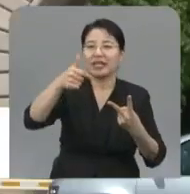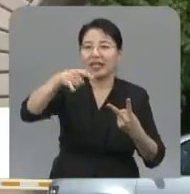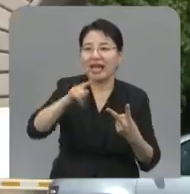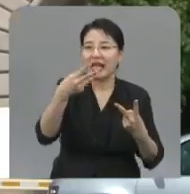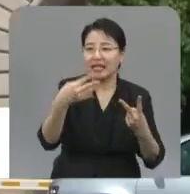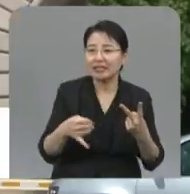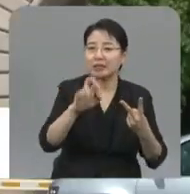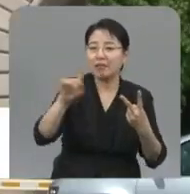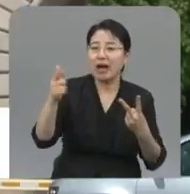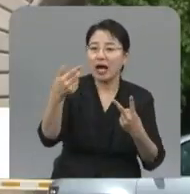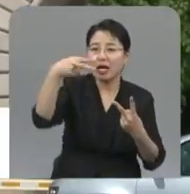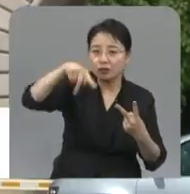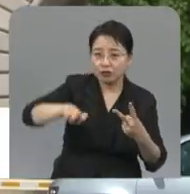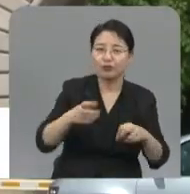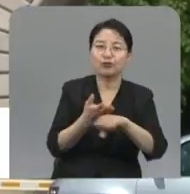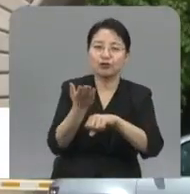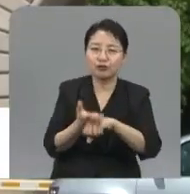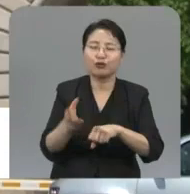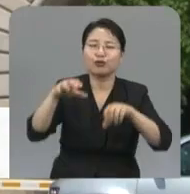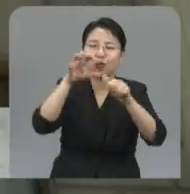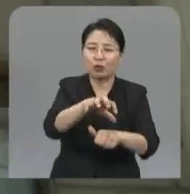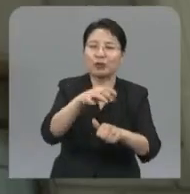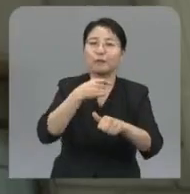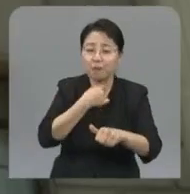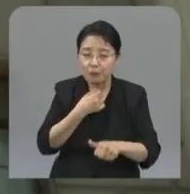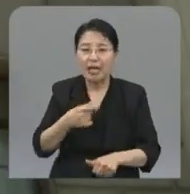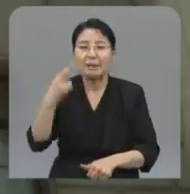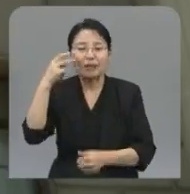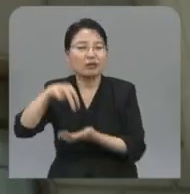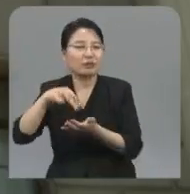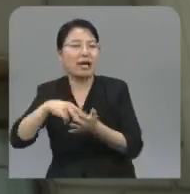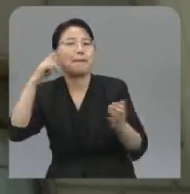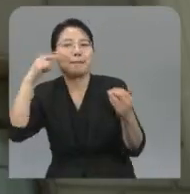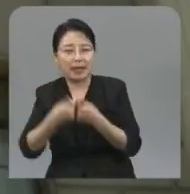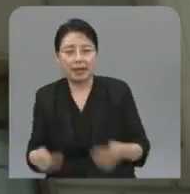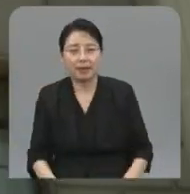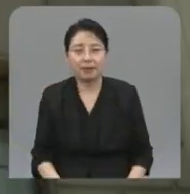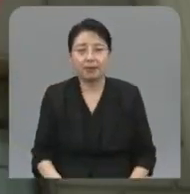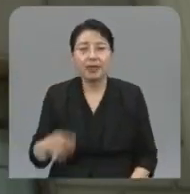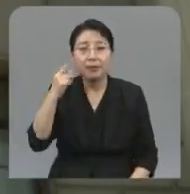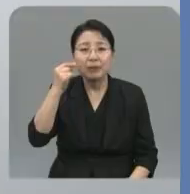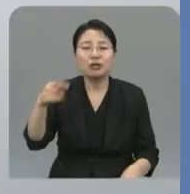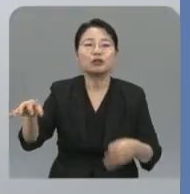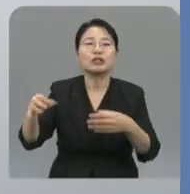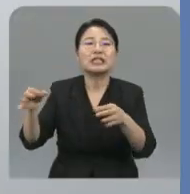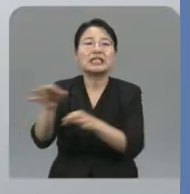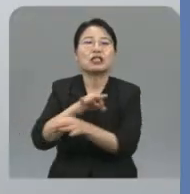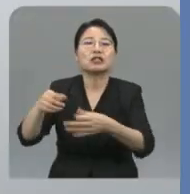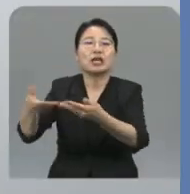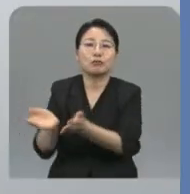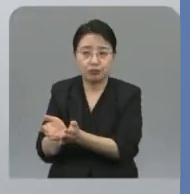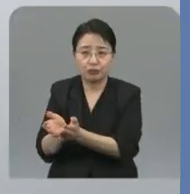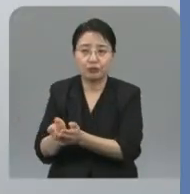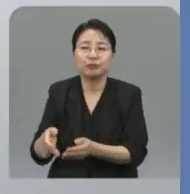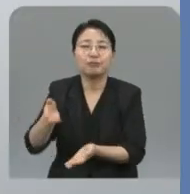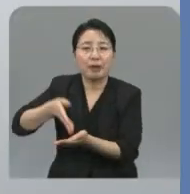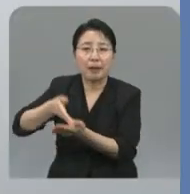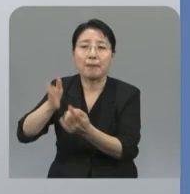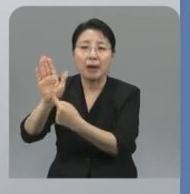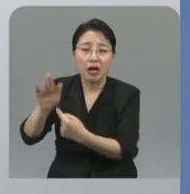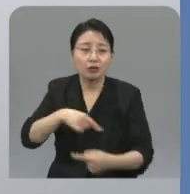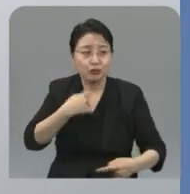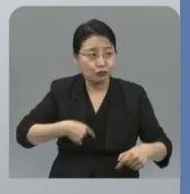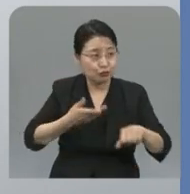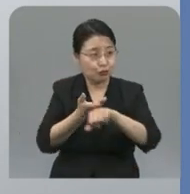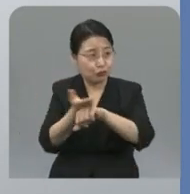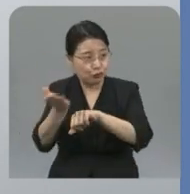của Trung Quốc về quyết định hạn chế xuất khẩu kim loại hiếm kalium Washington đã nhấn mạnh rằng bước đi lần này của Bắc